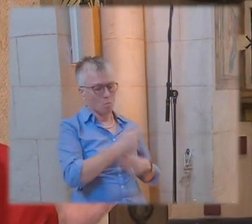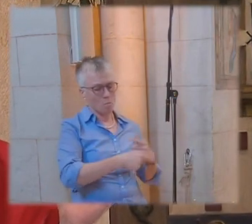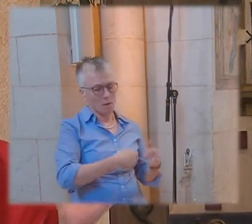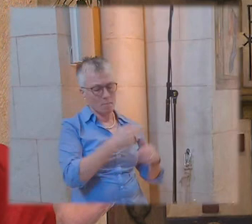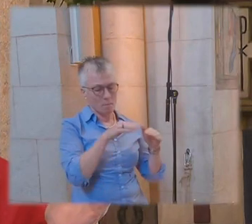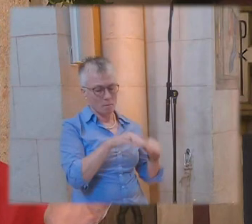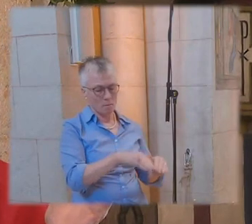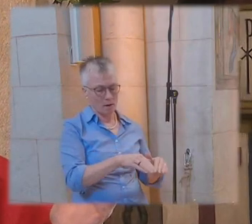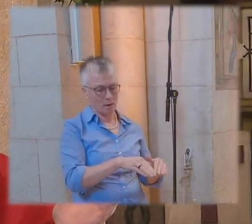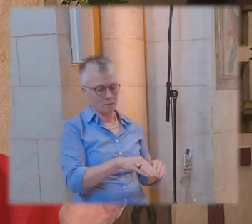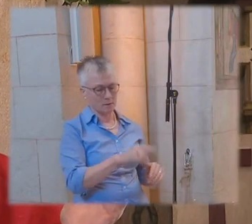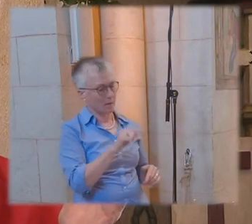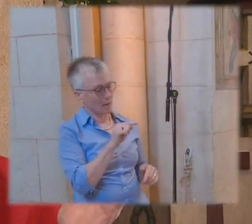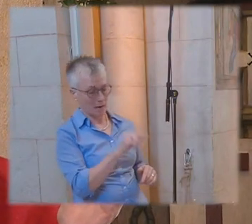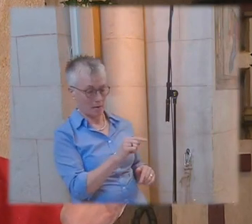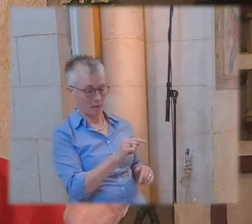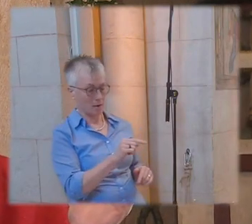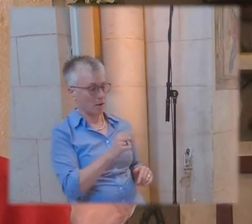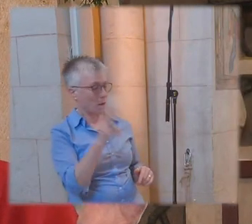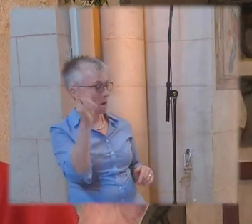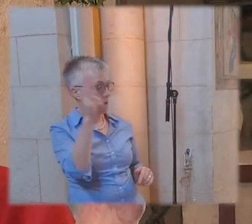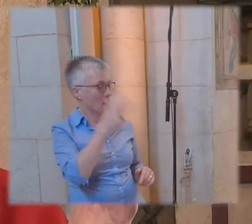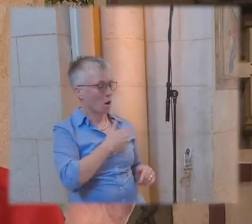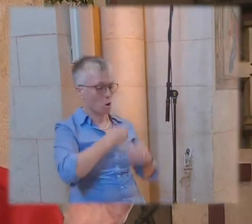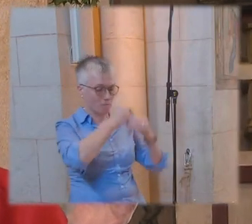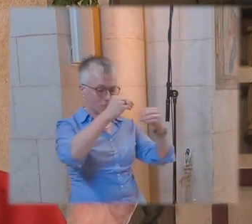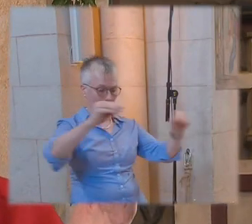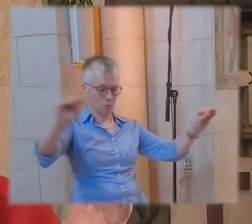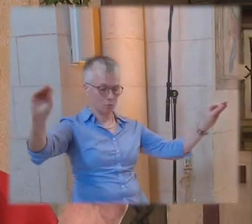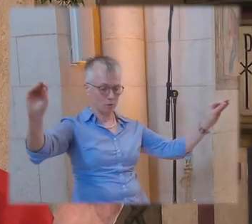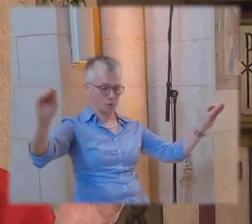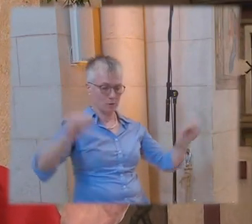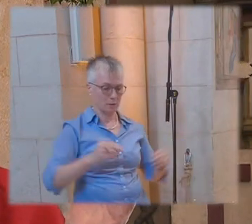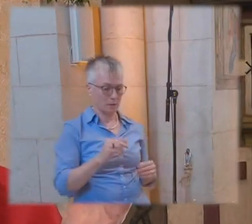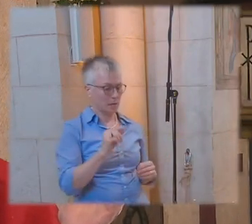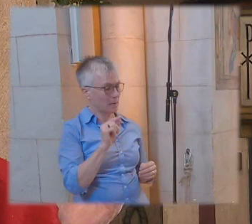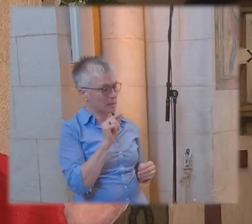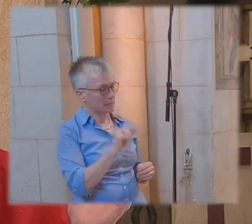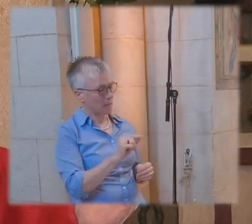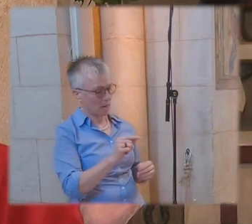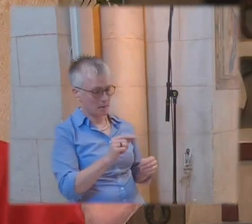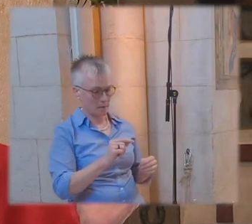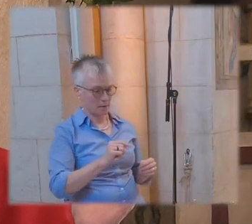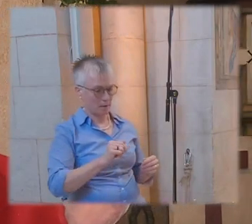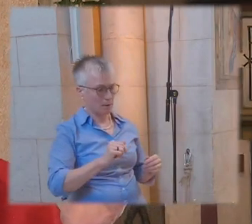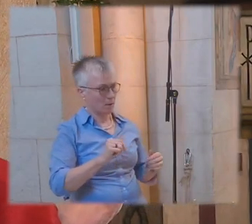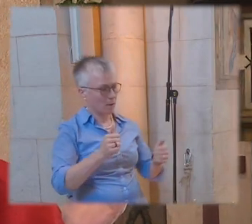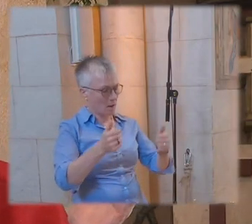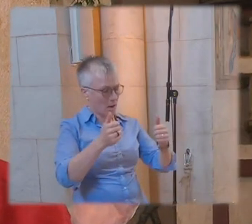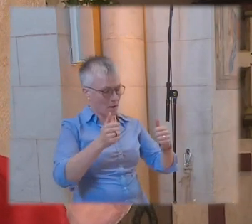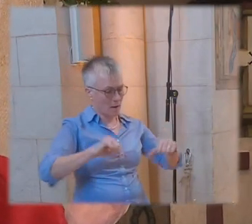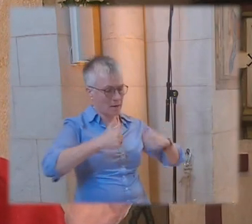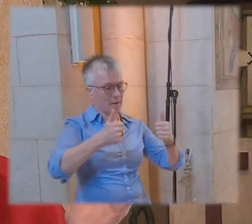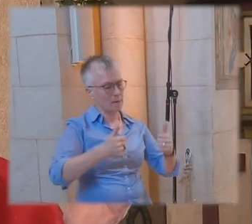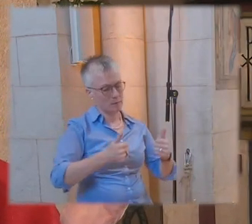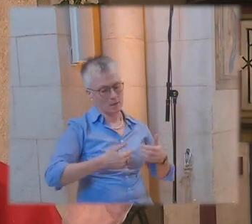uns durch sein Beispiel, dass auch wir in deiner Wahrheit und in der Liebe zum Nächsten leben und so